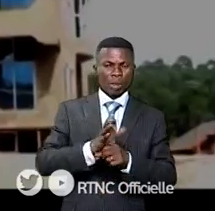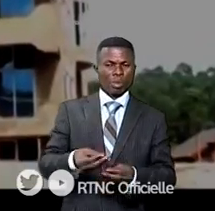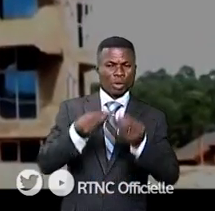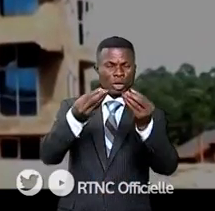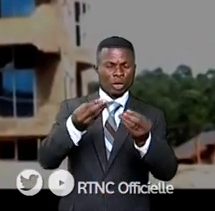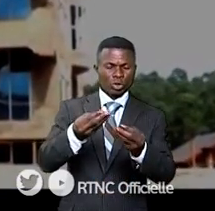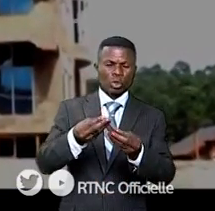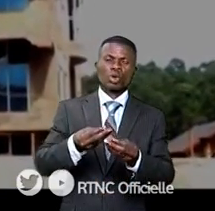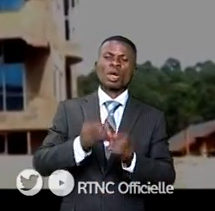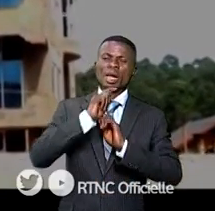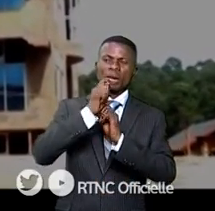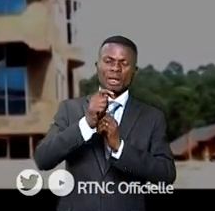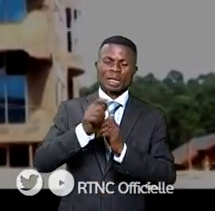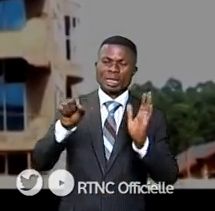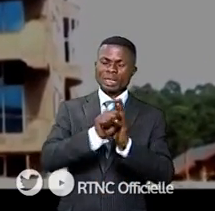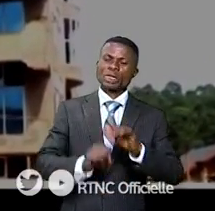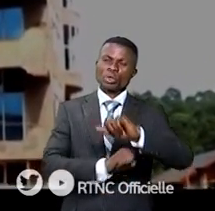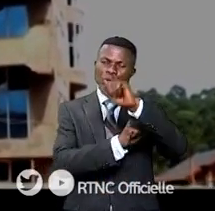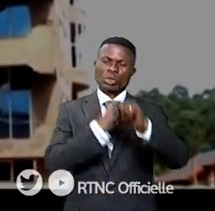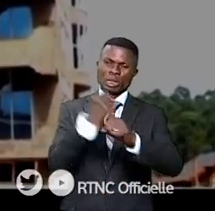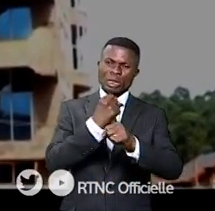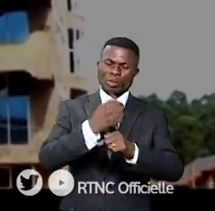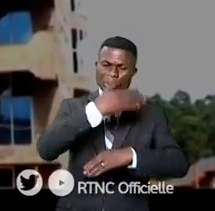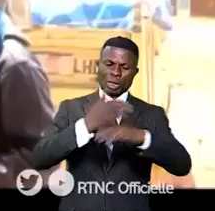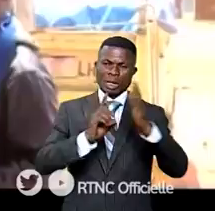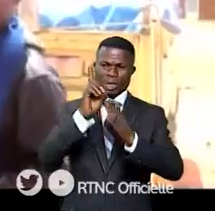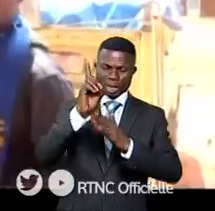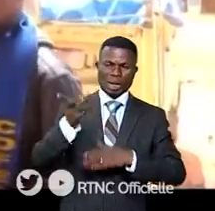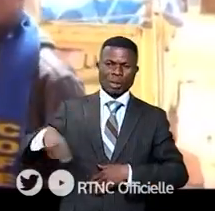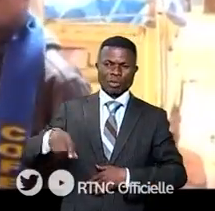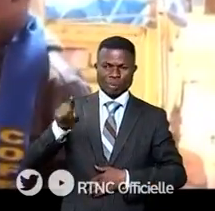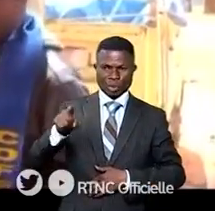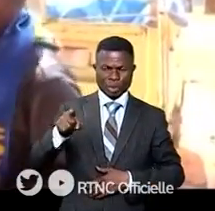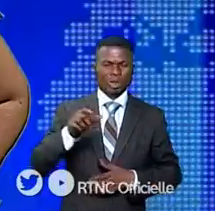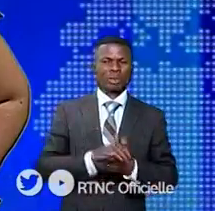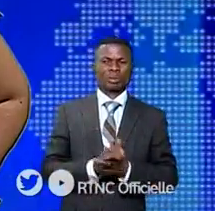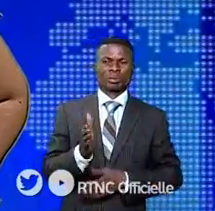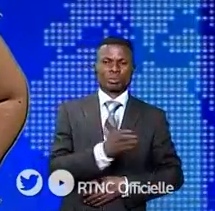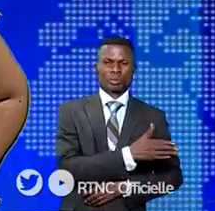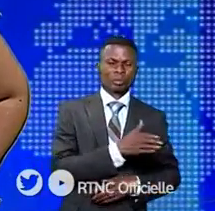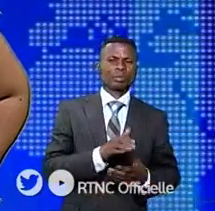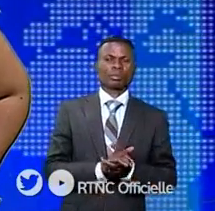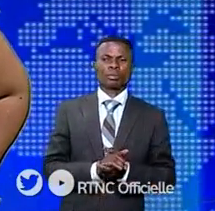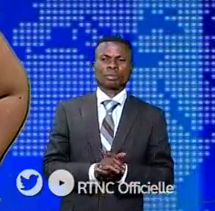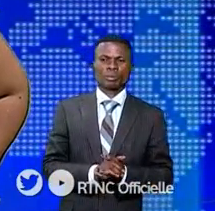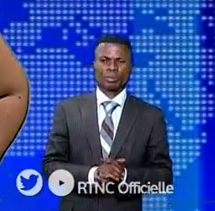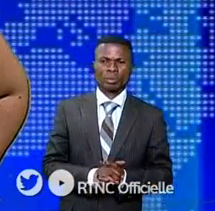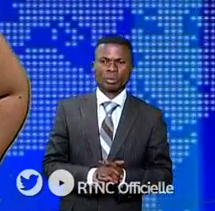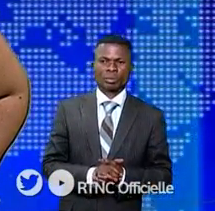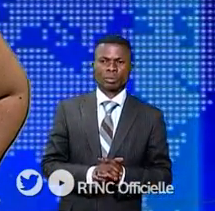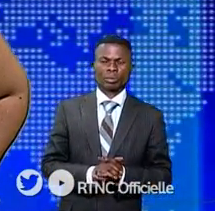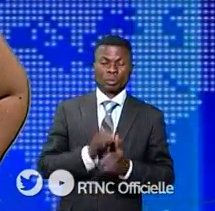sa contribution comme signe de soutien aux travaux de développement que réalise la FEC Butembo. Et puis